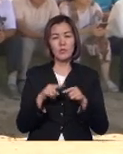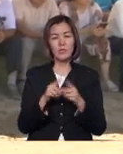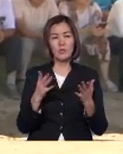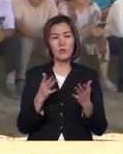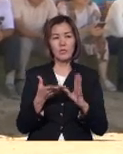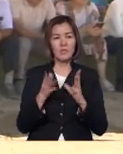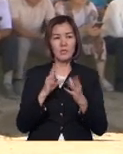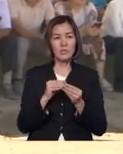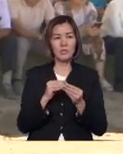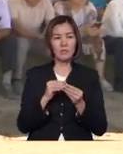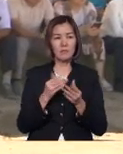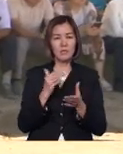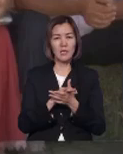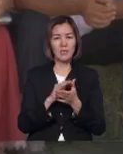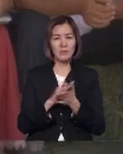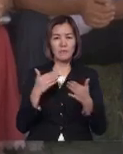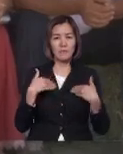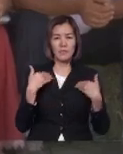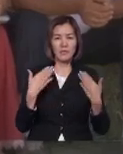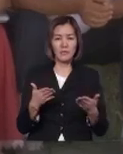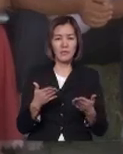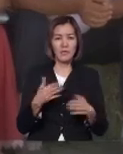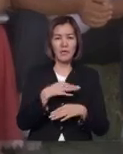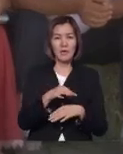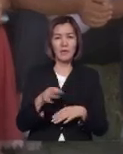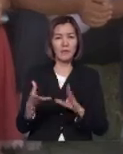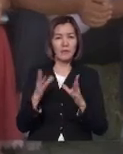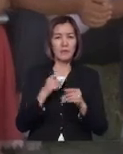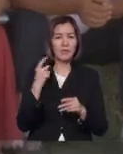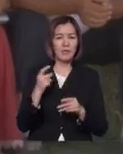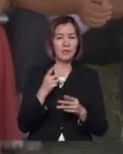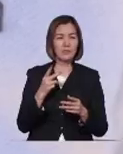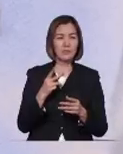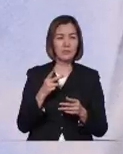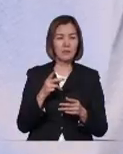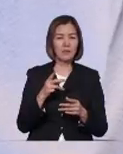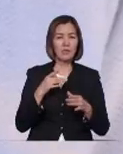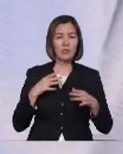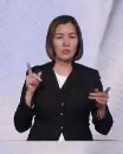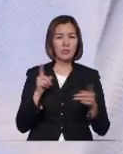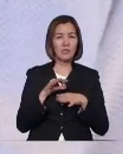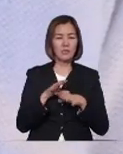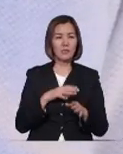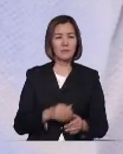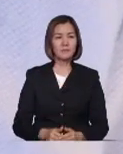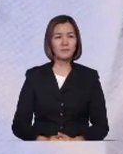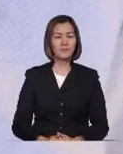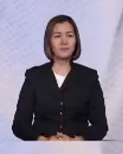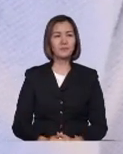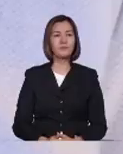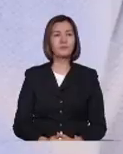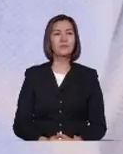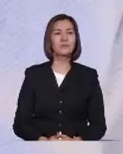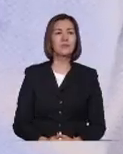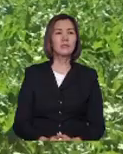технологияларының нәтижелерімен танысуға мүмкіндік беру үшін аймақтың барлық шаруа қожалықтарының өкілдерін жинайды. Уникальность компании